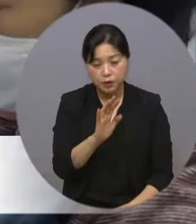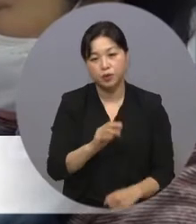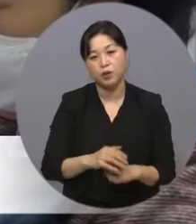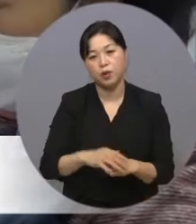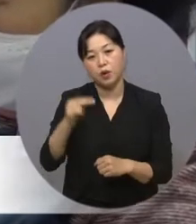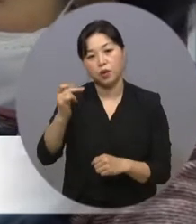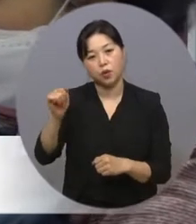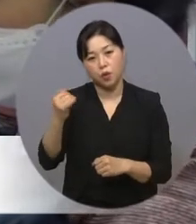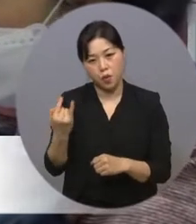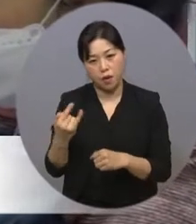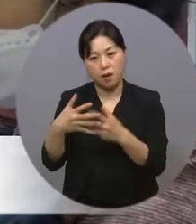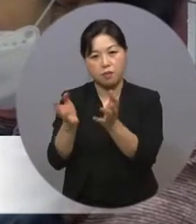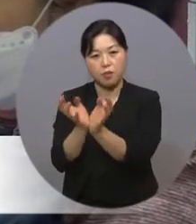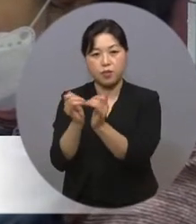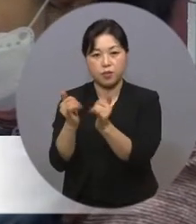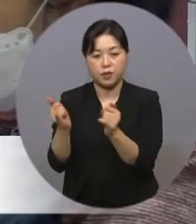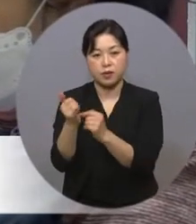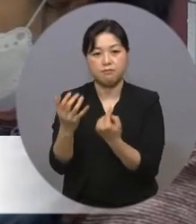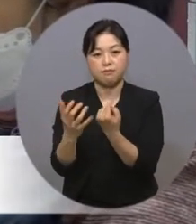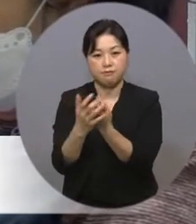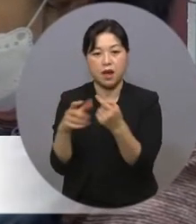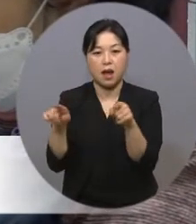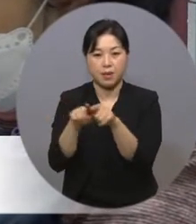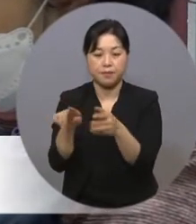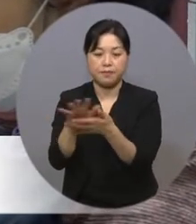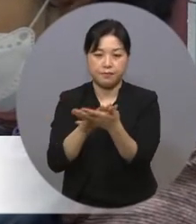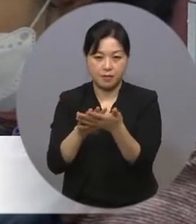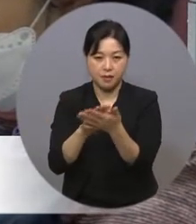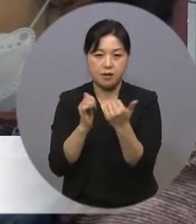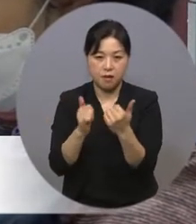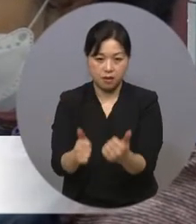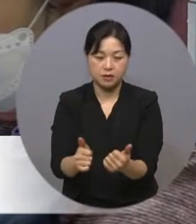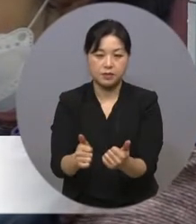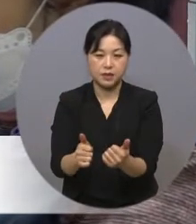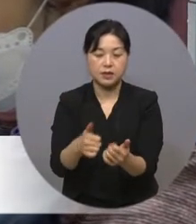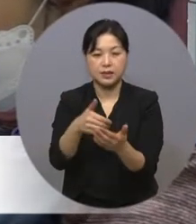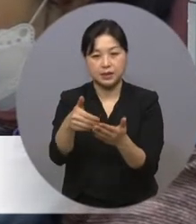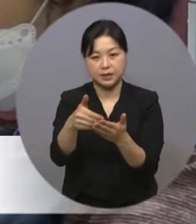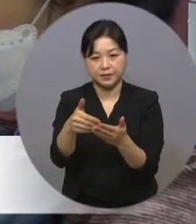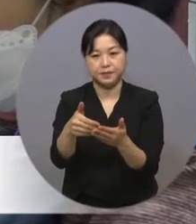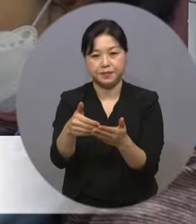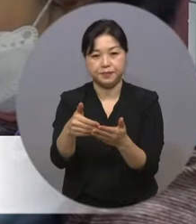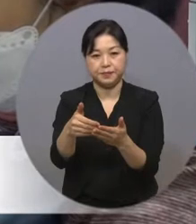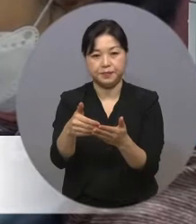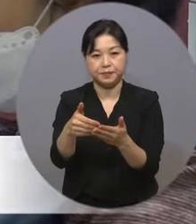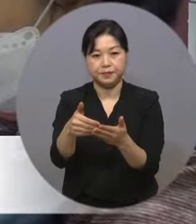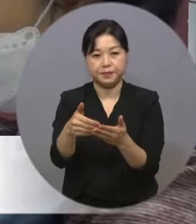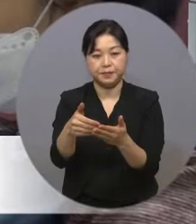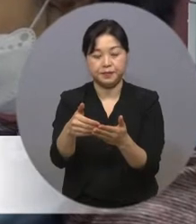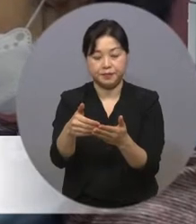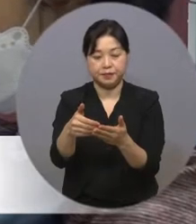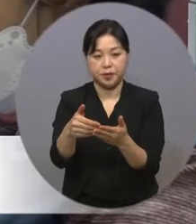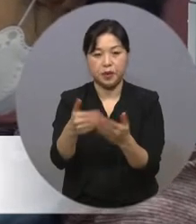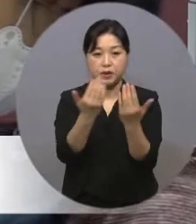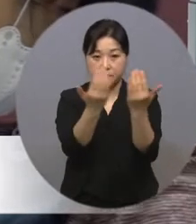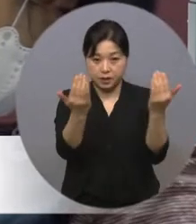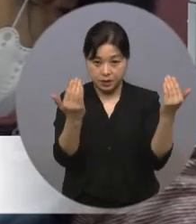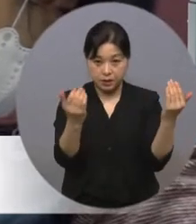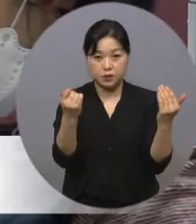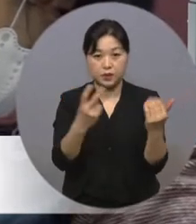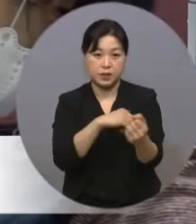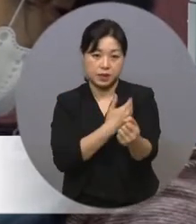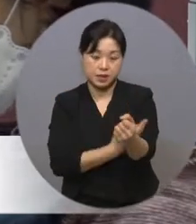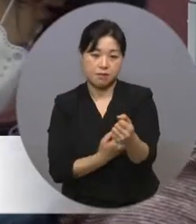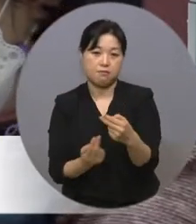그분들하고 같이 어우러져서 열심히 그림을 이제 그려가고 전시회도 하고 이제